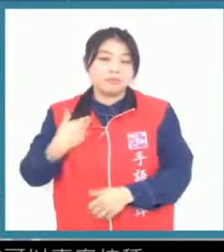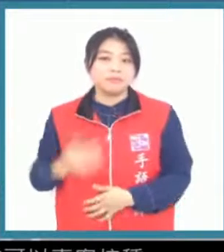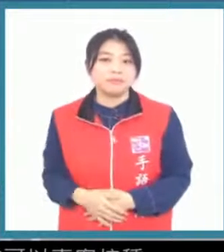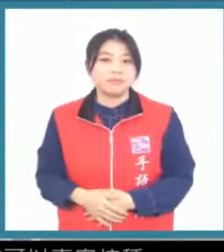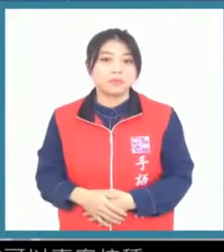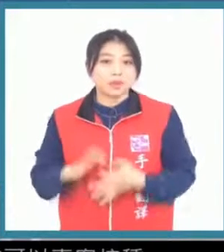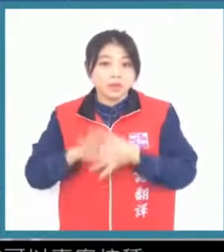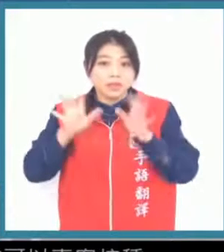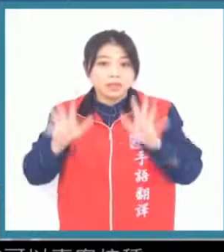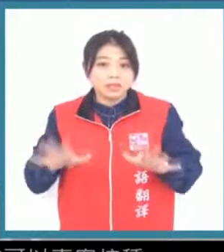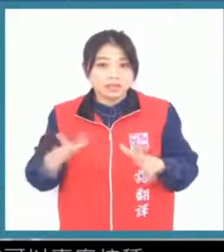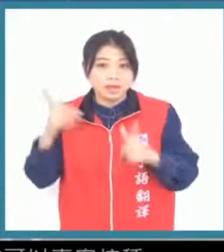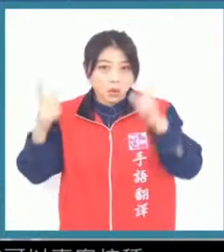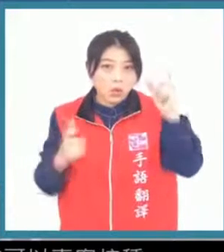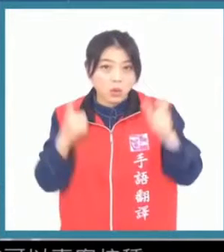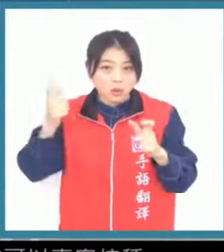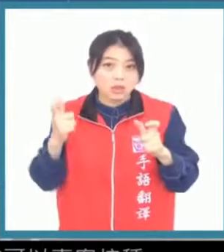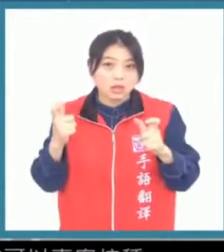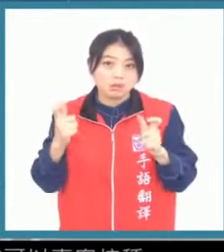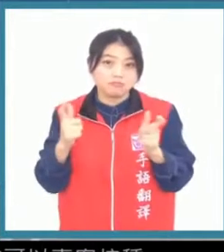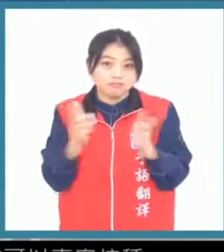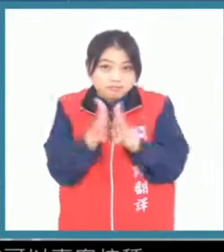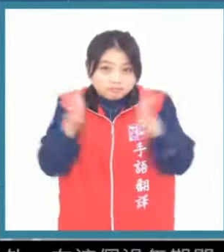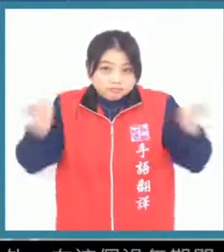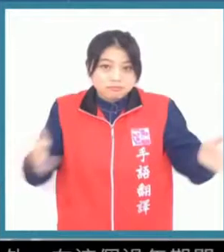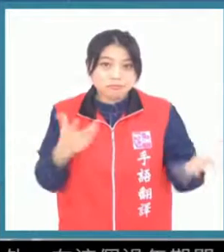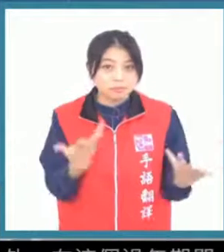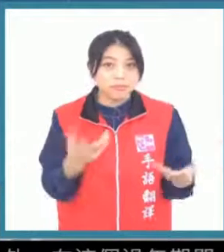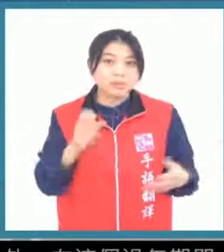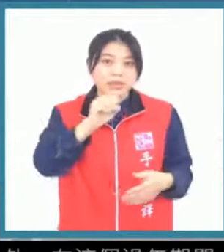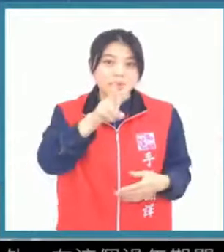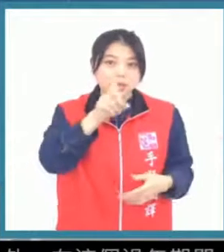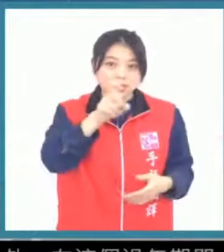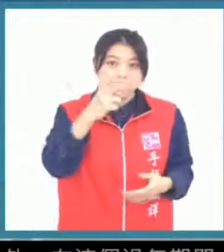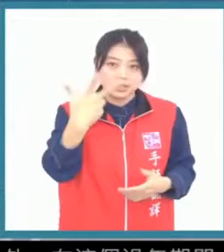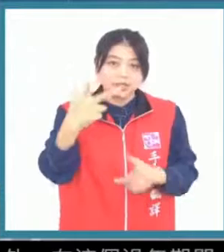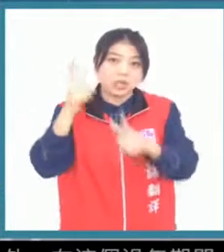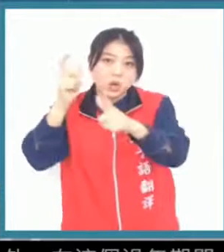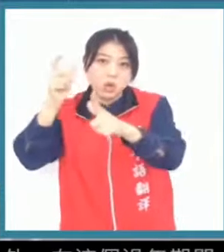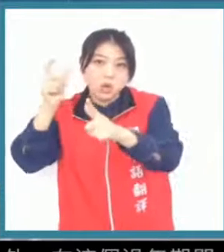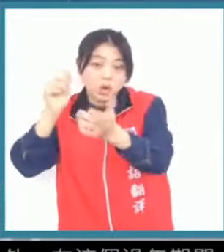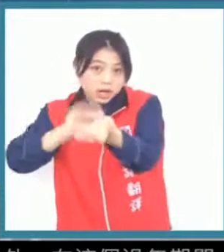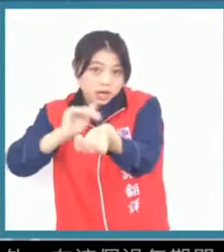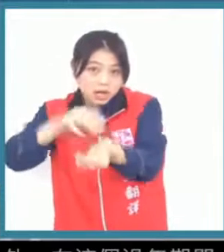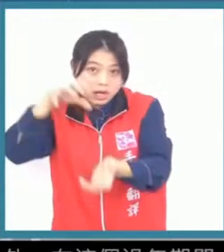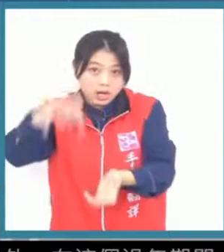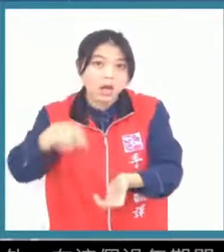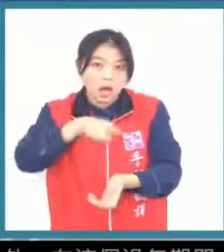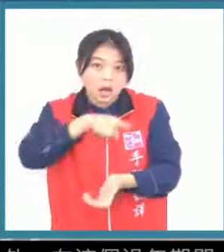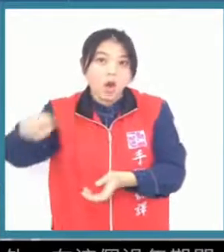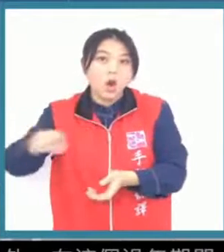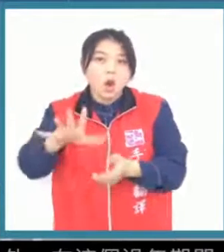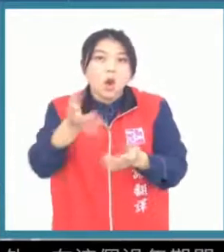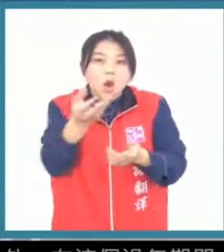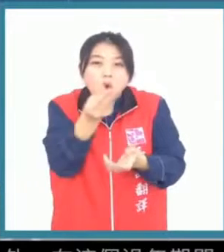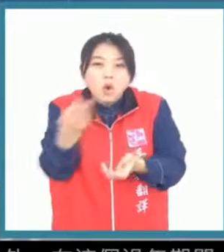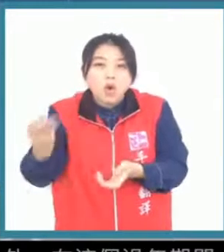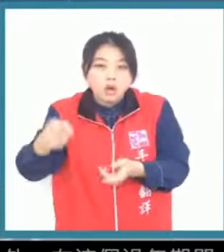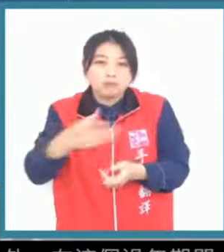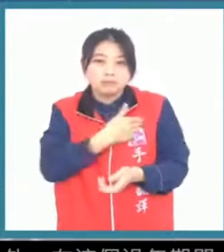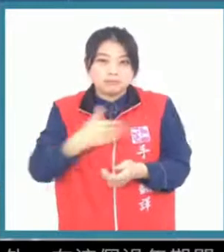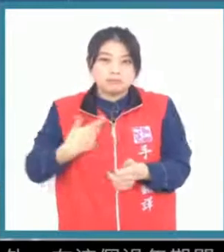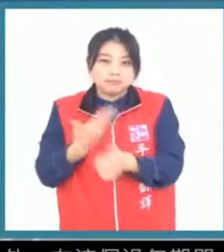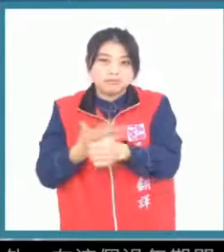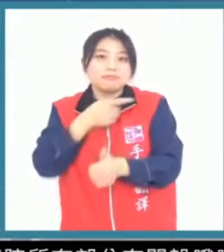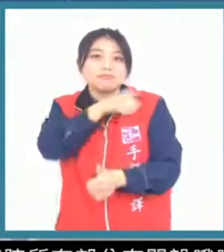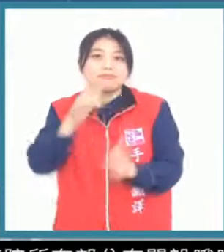间217家医疗院所有部分有开设这个疫苗门诊的时段，那